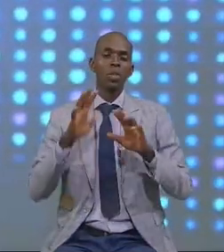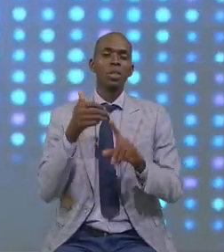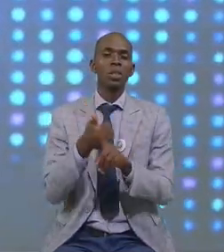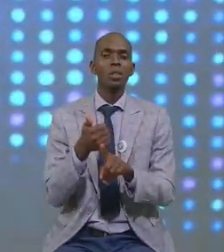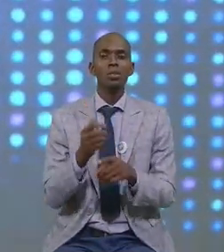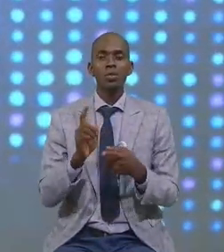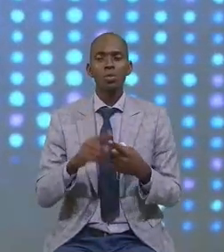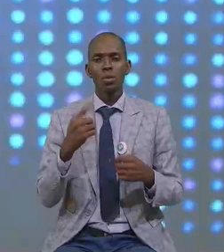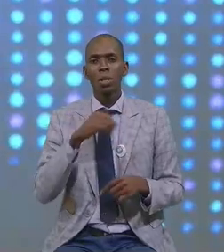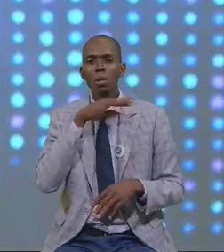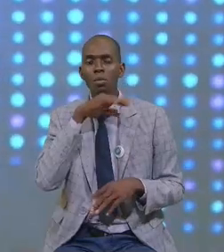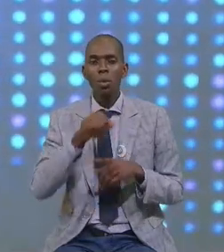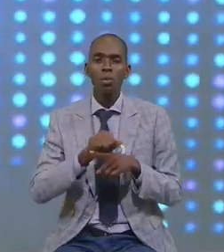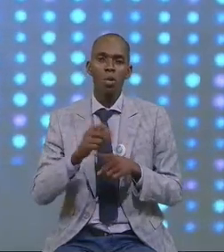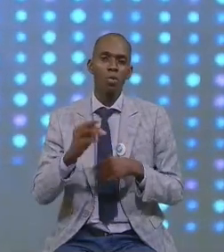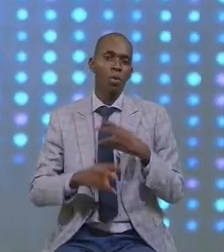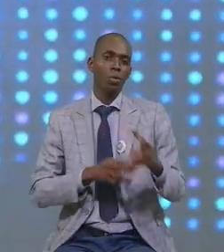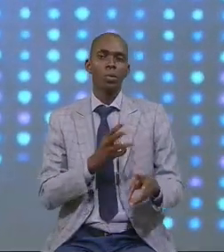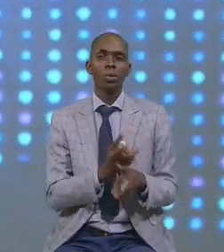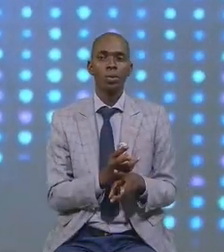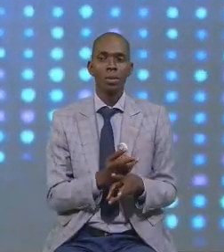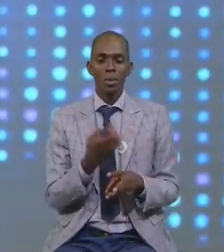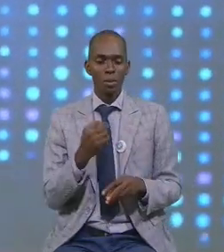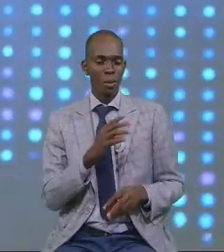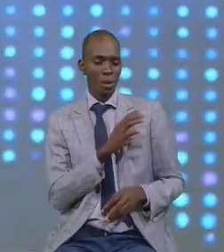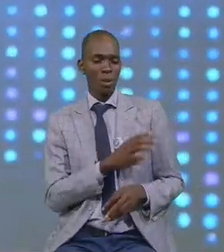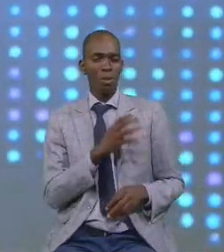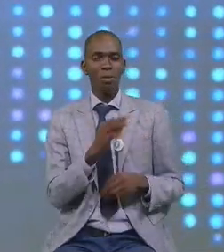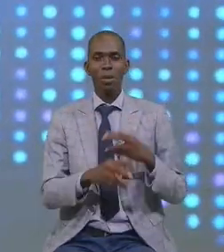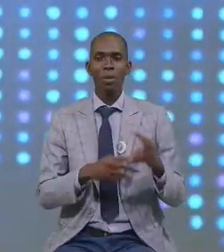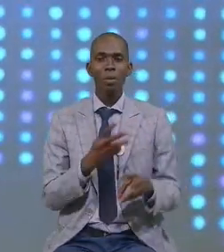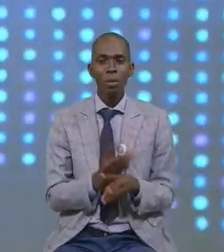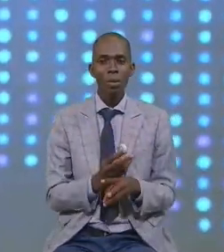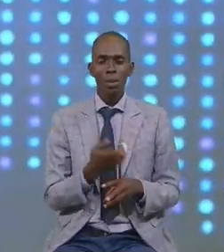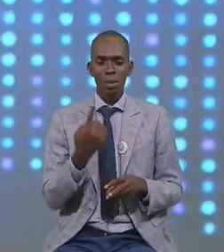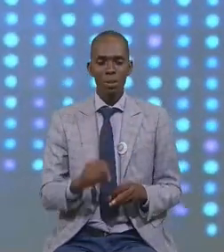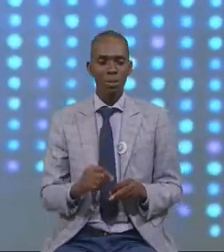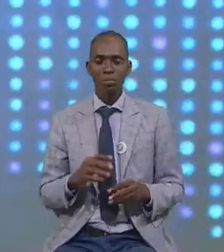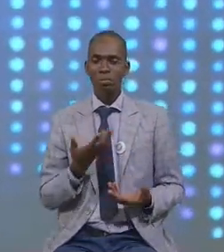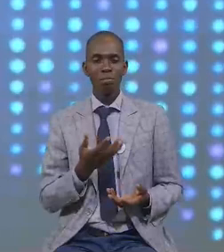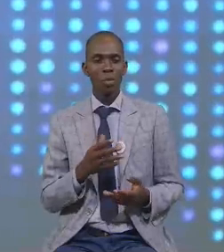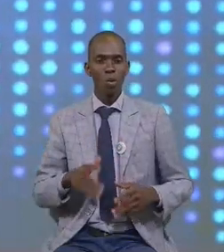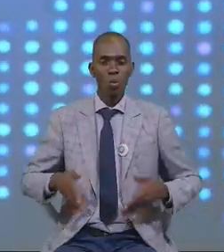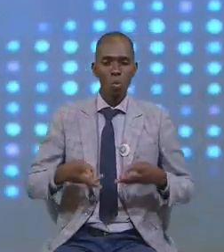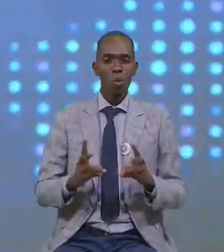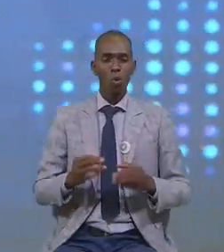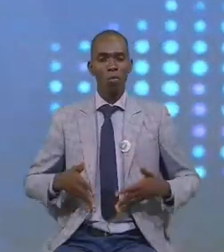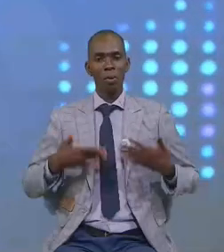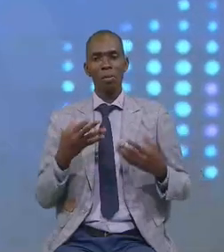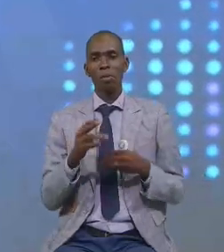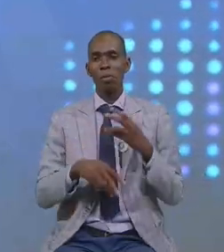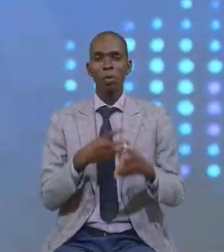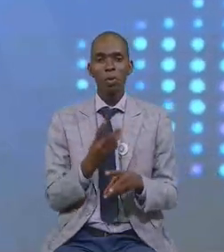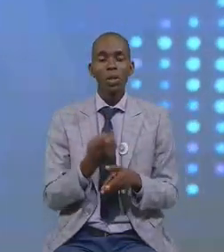la pollution du monde, au caractère du monde, ils se soumettent au style de vie du monde, ils se soumettent à